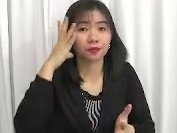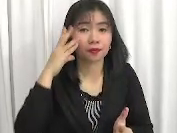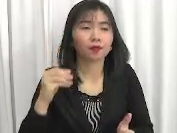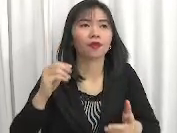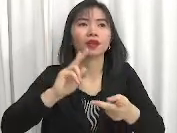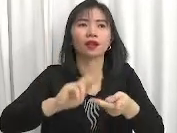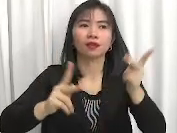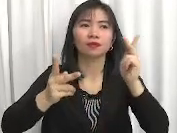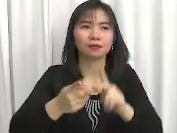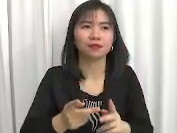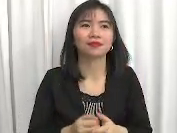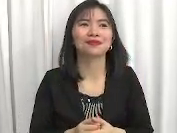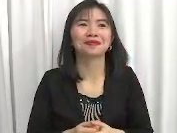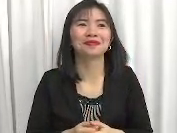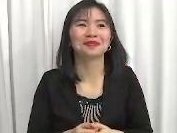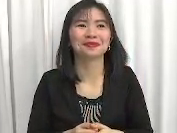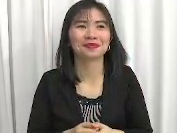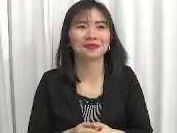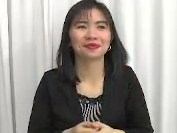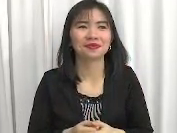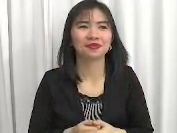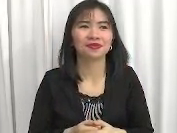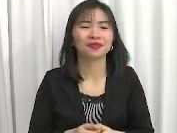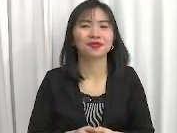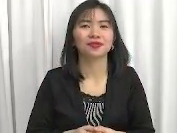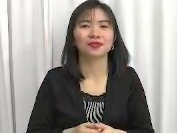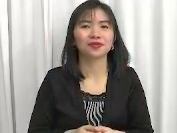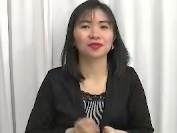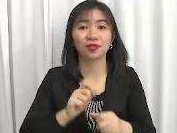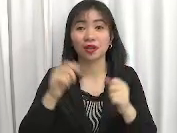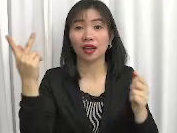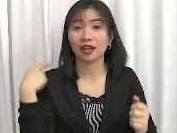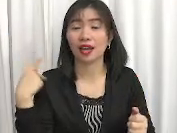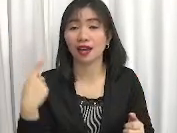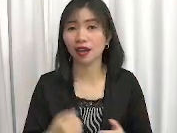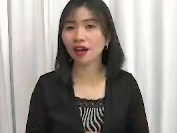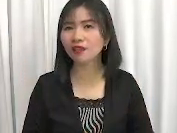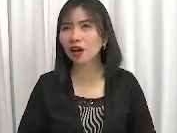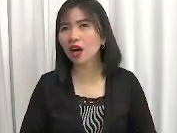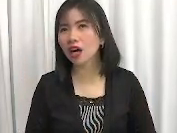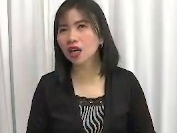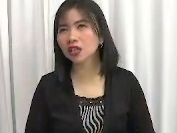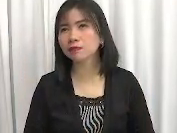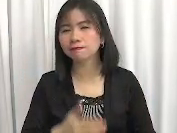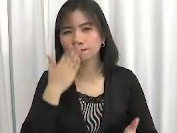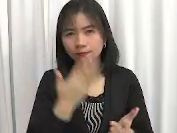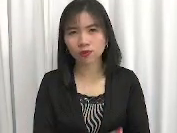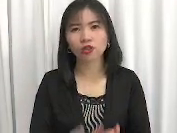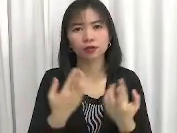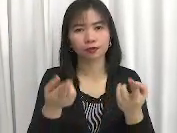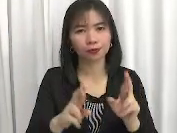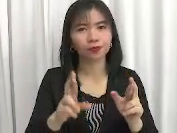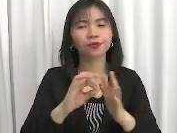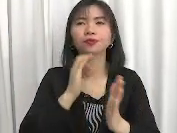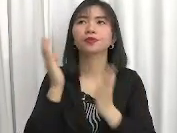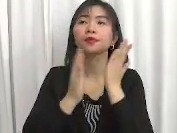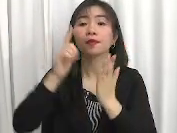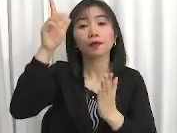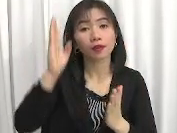mag-asawa natin pala, no? Ay para lalong mapaganda yung ating paglilingkod sa Diyos at lalo higit sa